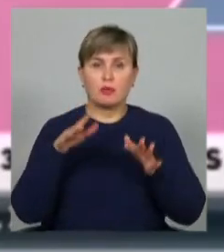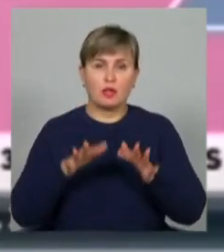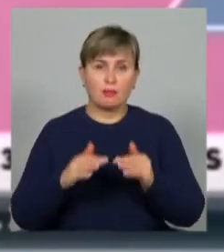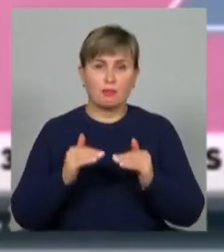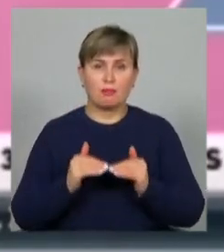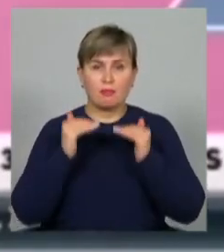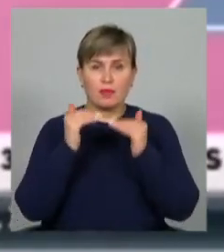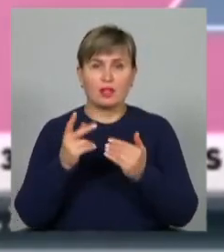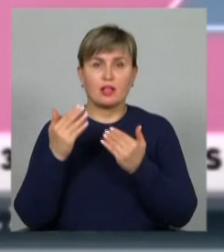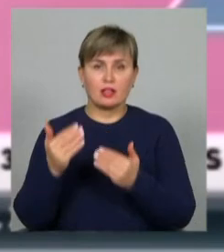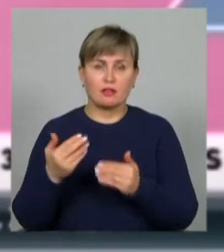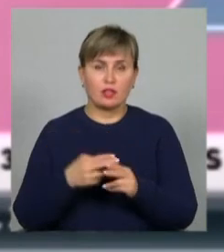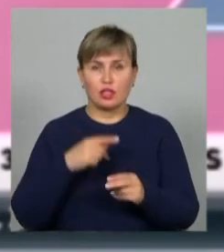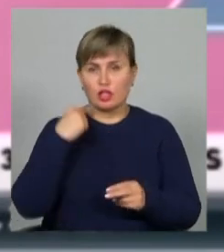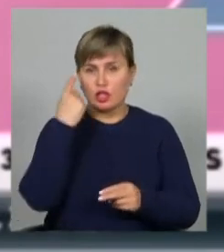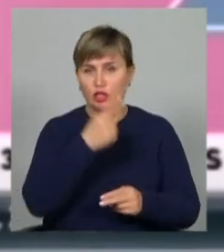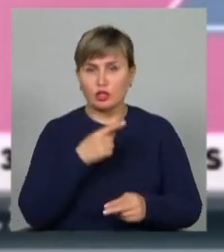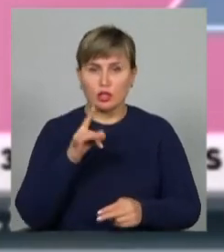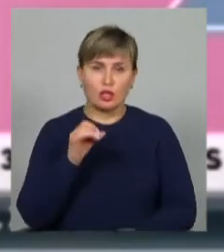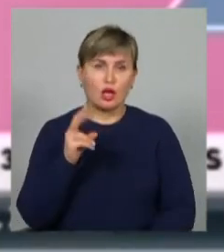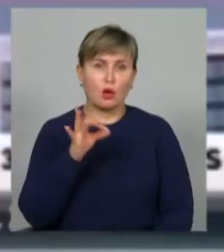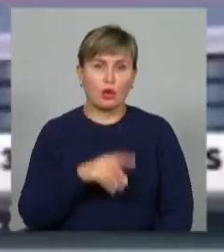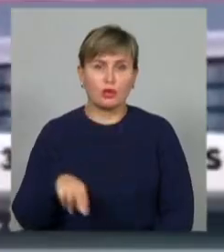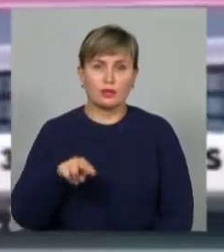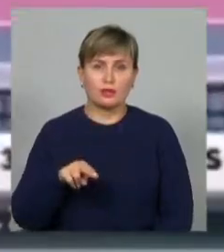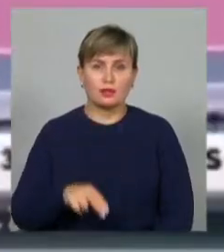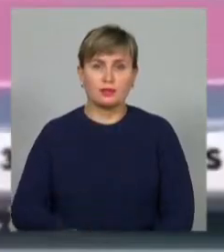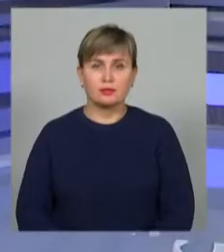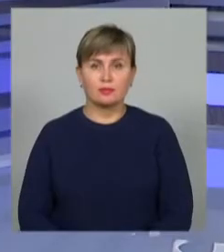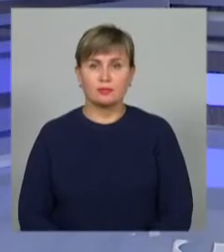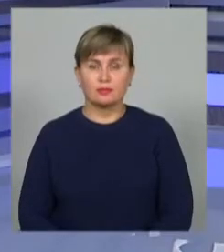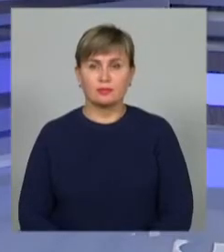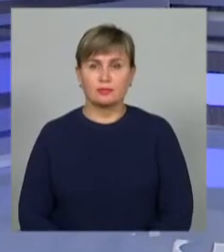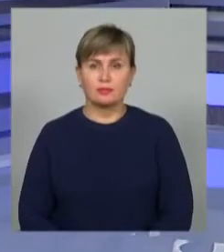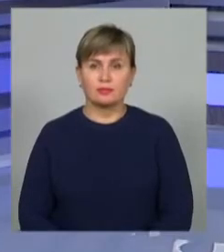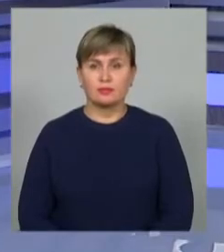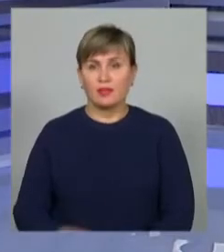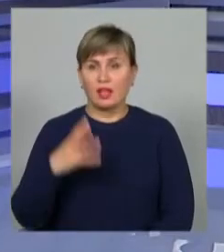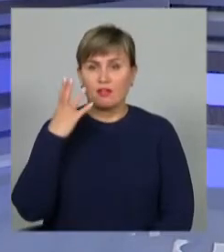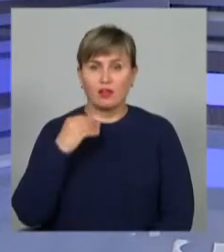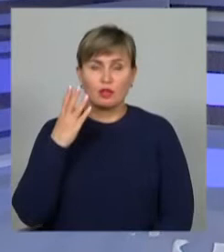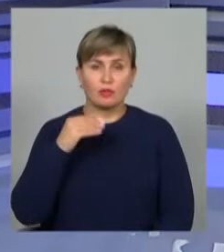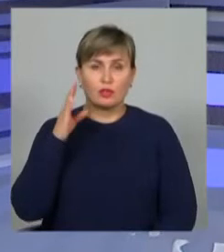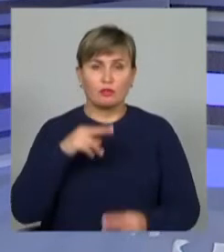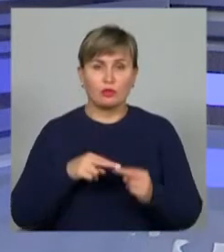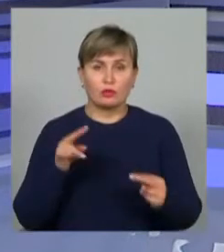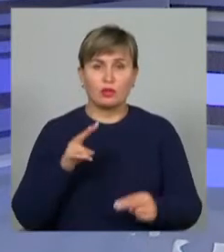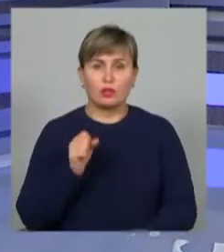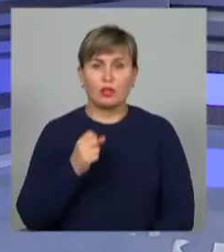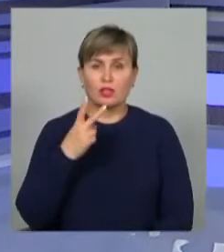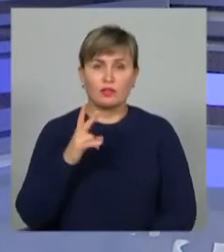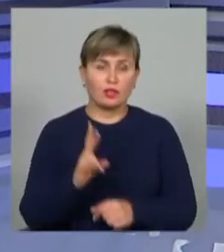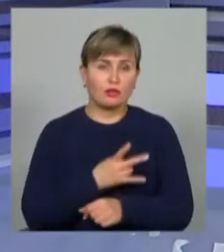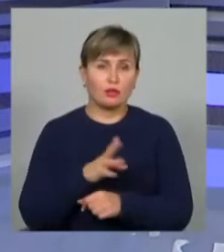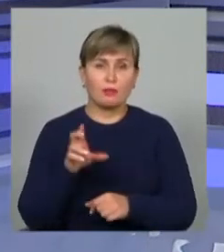стало для него личным рекордом. В Алматы отключат воду. На две ночи